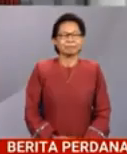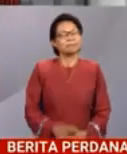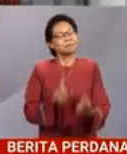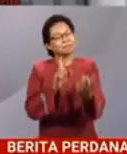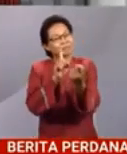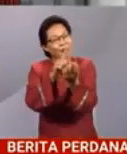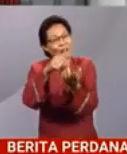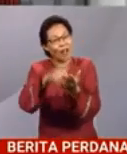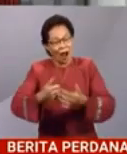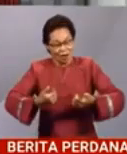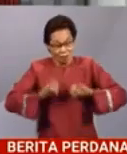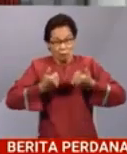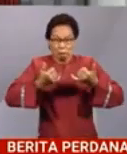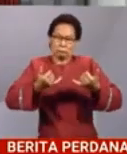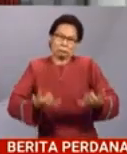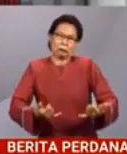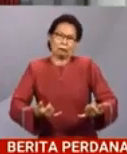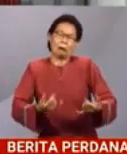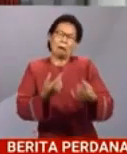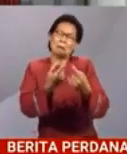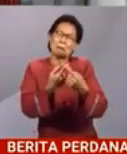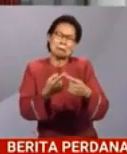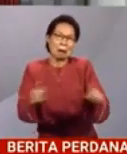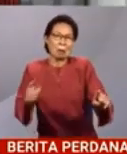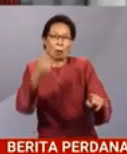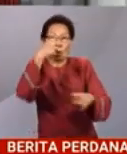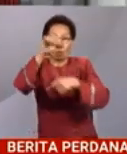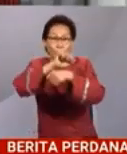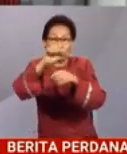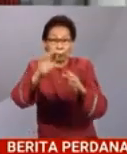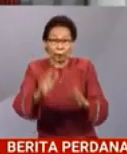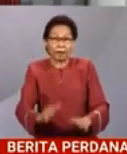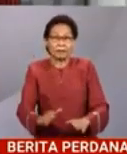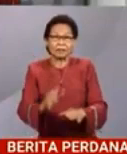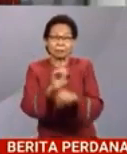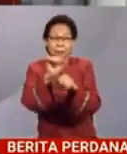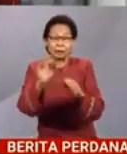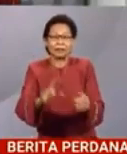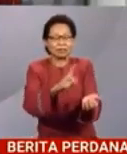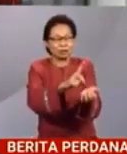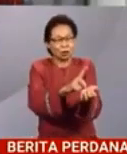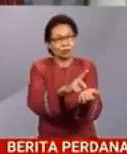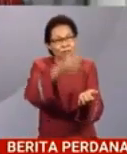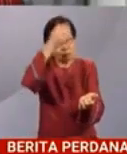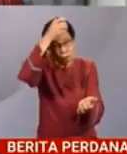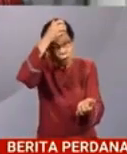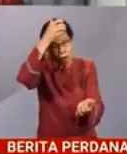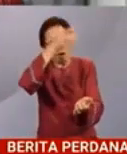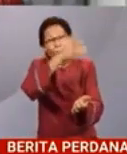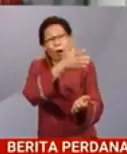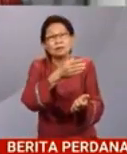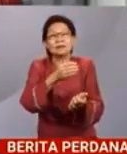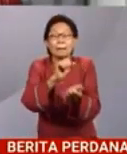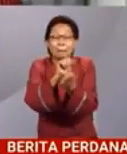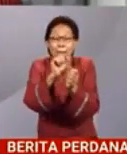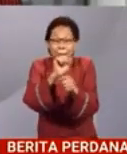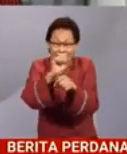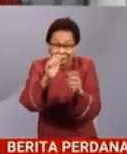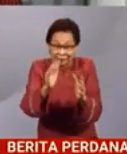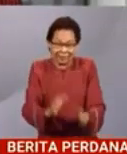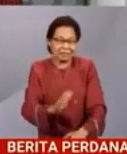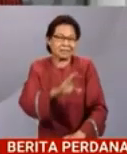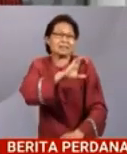Bertemu kembali. Aidilfitri kali ini nyata berbeza buat petugas barisan hadapan berikutan risiko yang didepani. Tiada lawatan dibenarkan